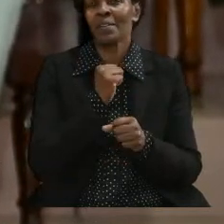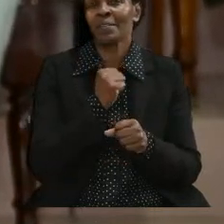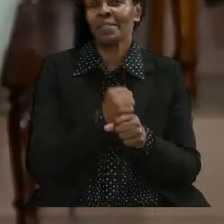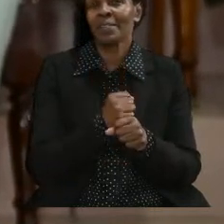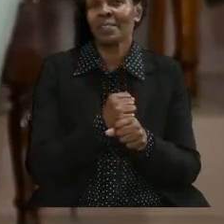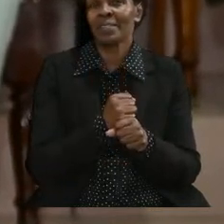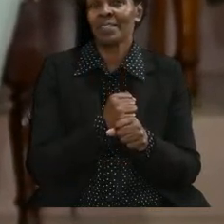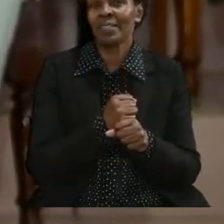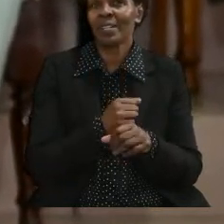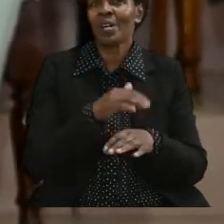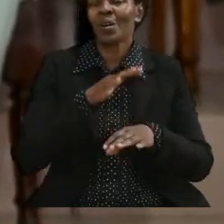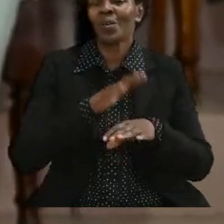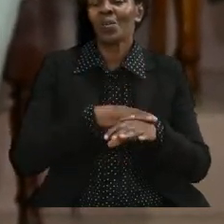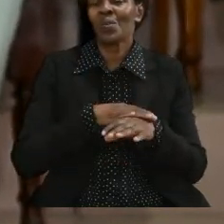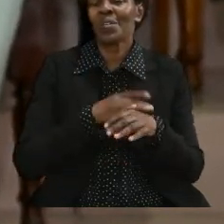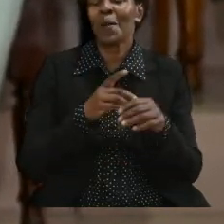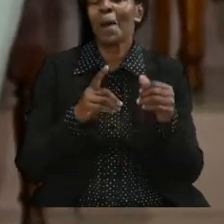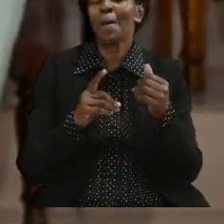mitugo miega